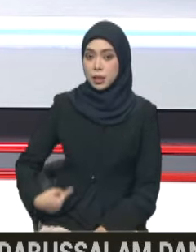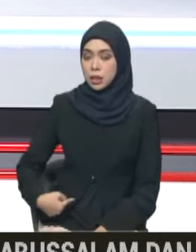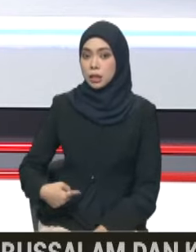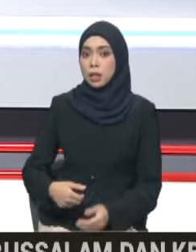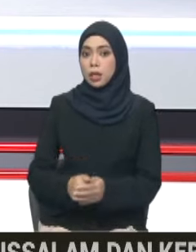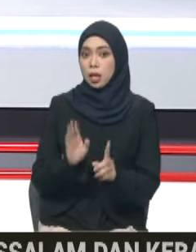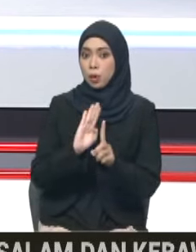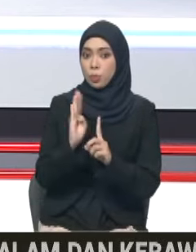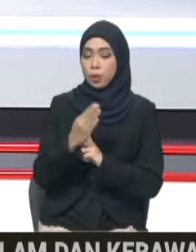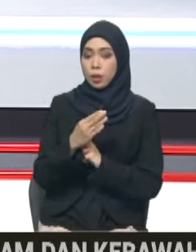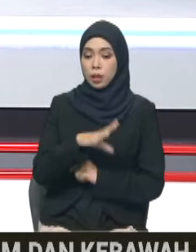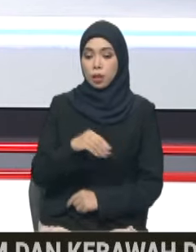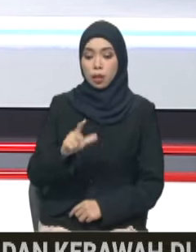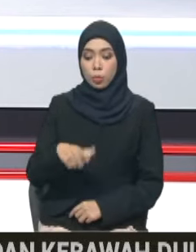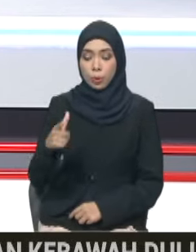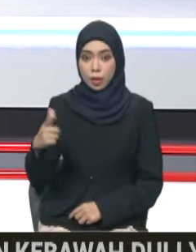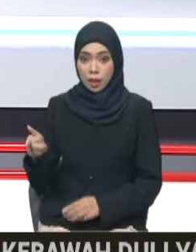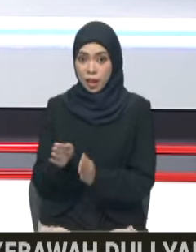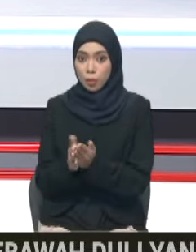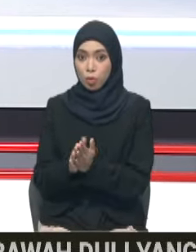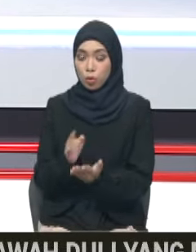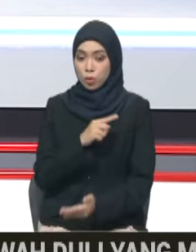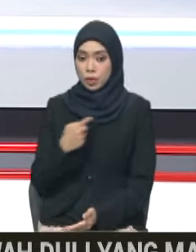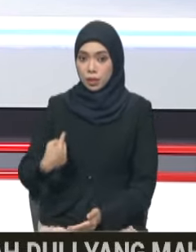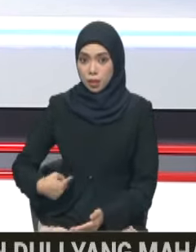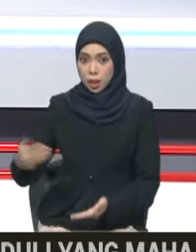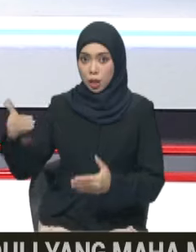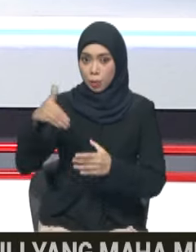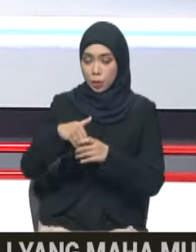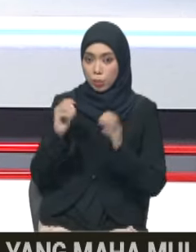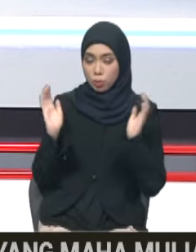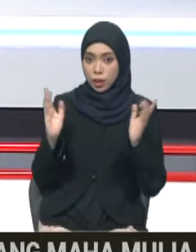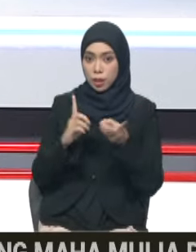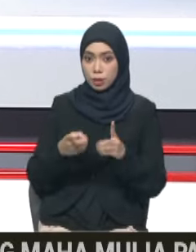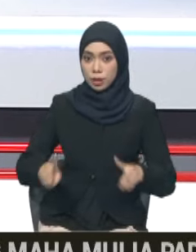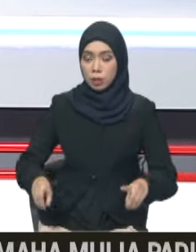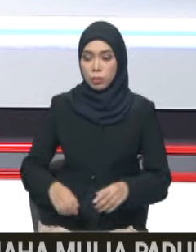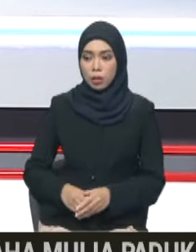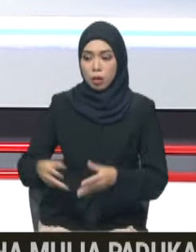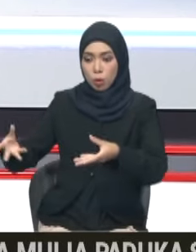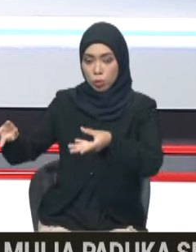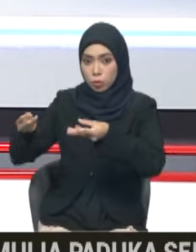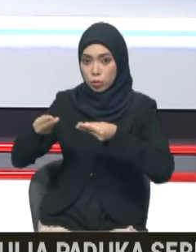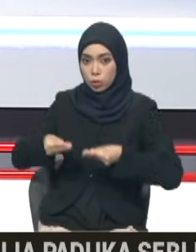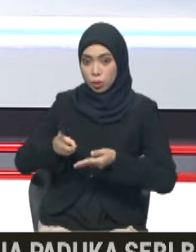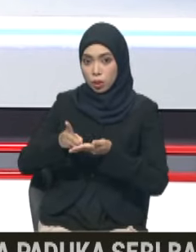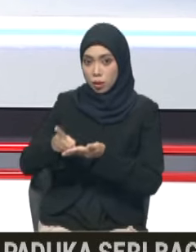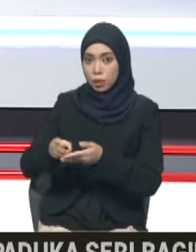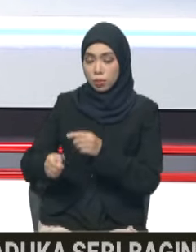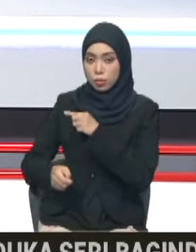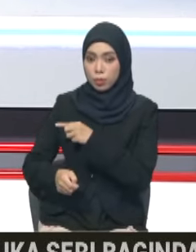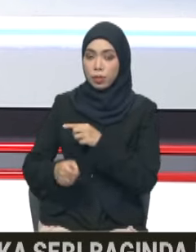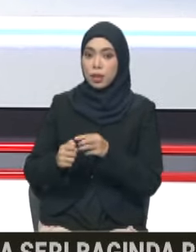dari Kedutaan Republik Rakyat China di negara Brunei Darussalam. Sumbangan tersebut merupakan satu lagi mercu tanda